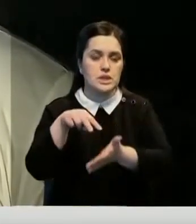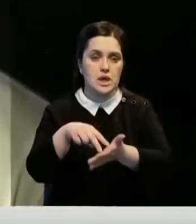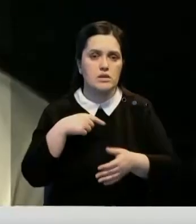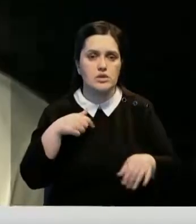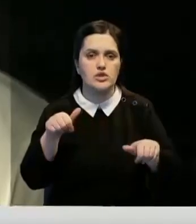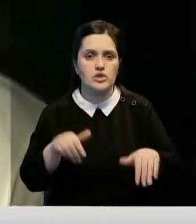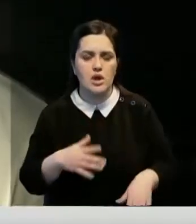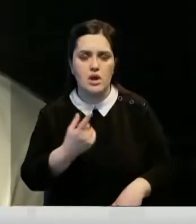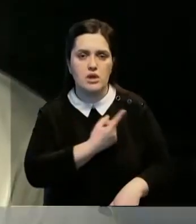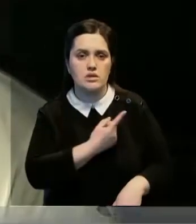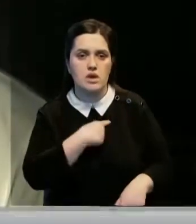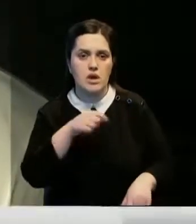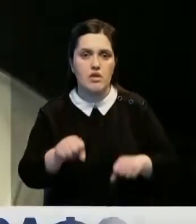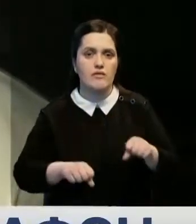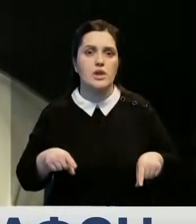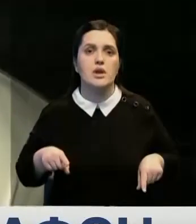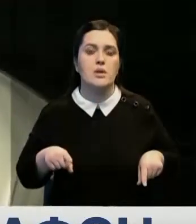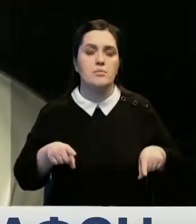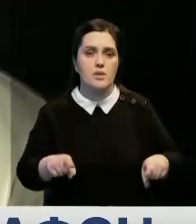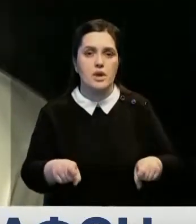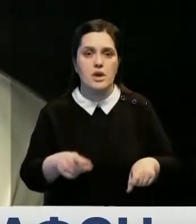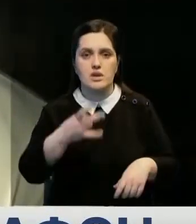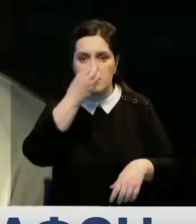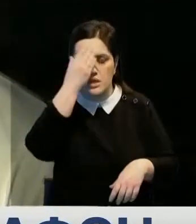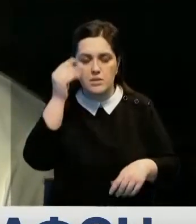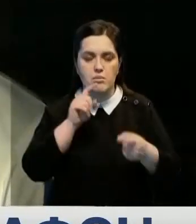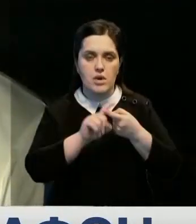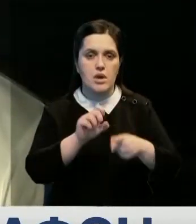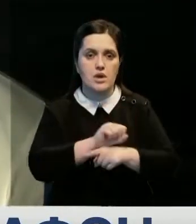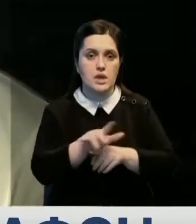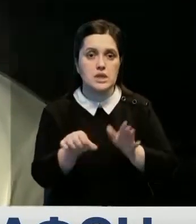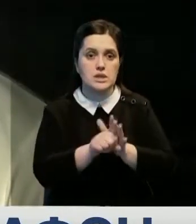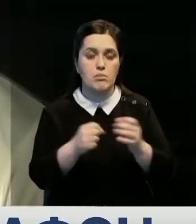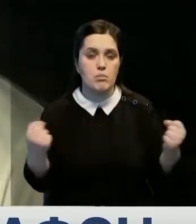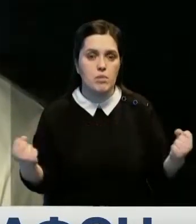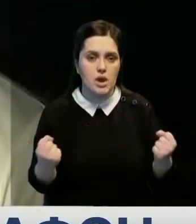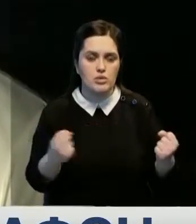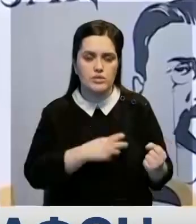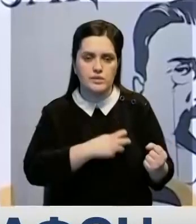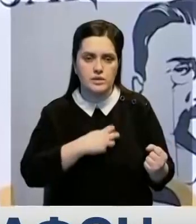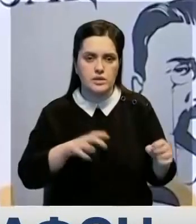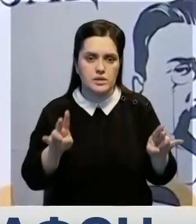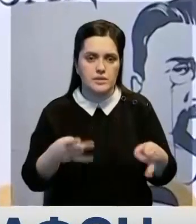решение провести одиночный велопробег. Все-таки нельзя забывать про ковид. К тому же зима, мороз, лучше не